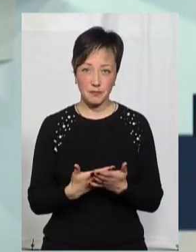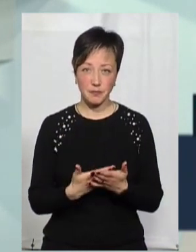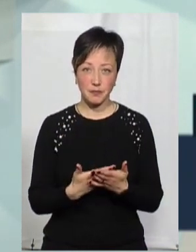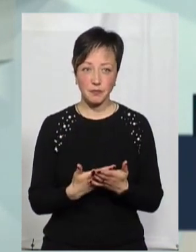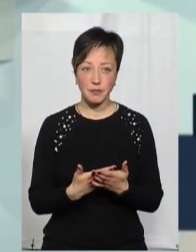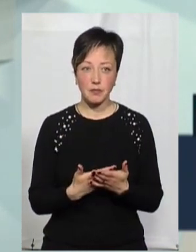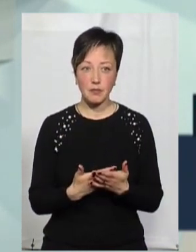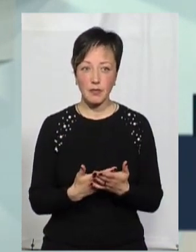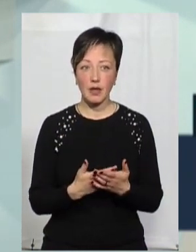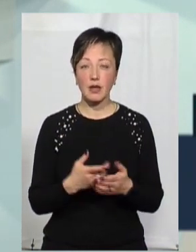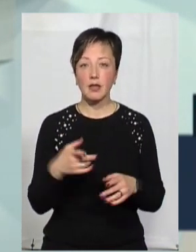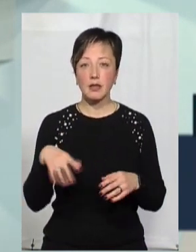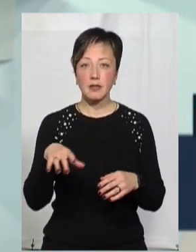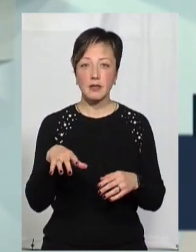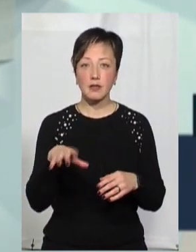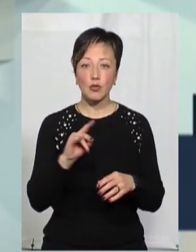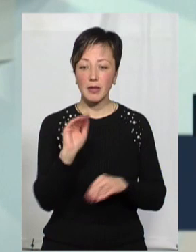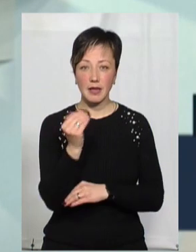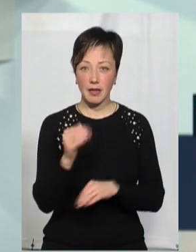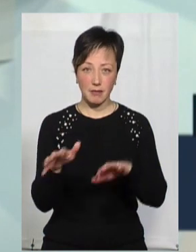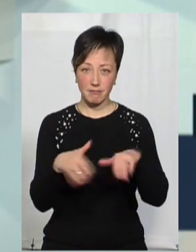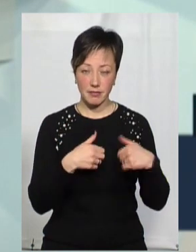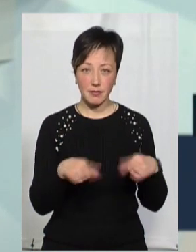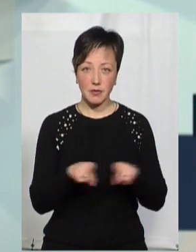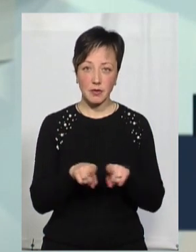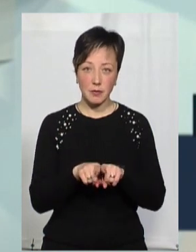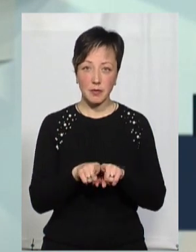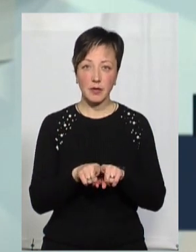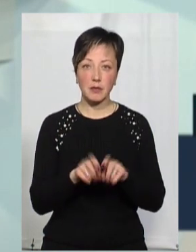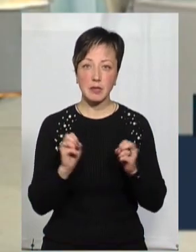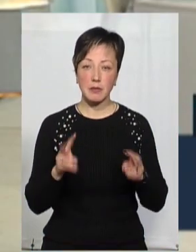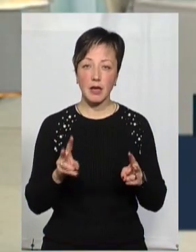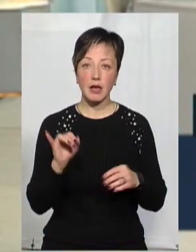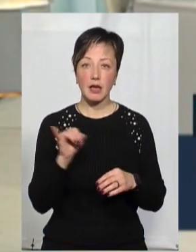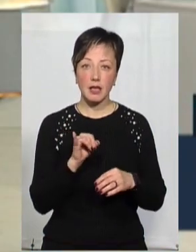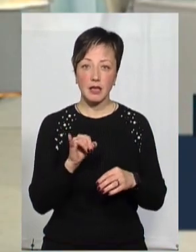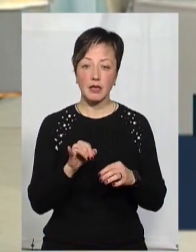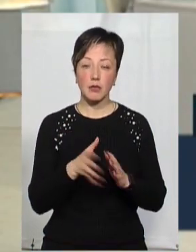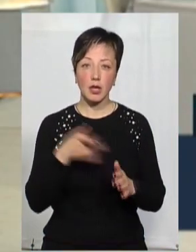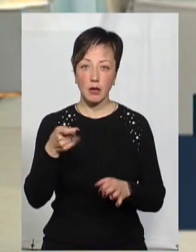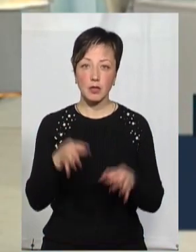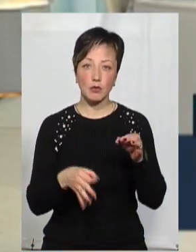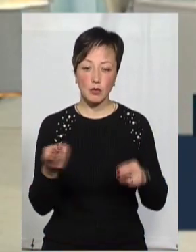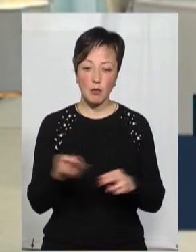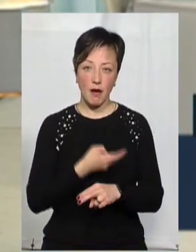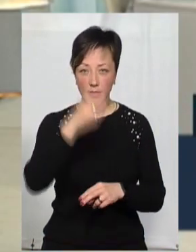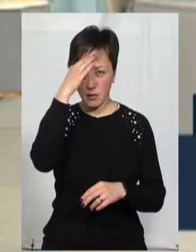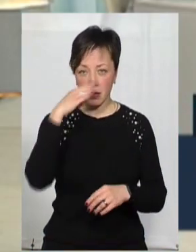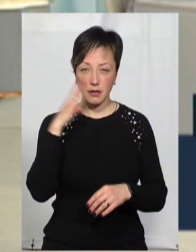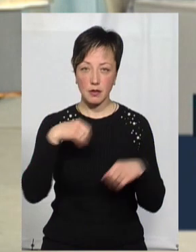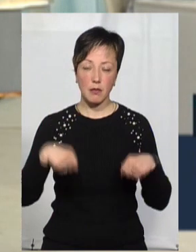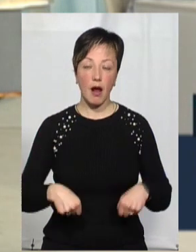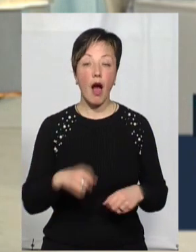говорити, з них все робимо для того, щоб там дітей не було, щоб все-таки дітей вилучити з небезпеки, і справи подаємо до суду на позбавлення або на